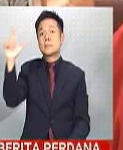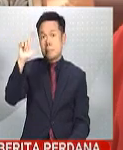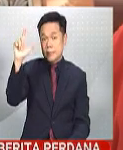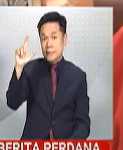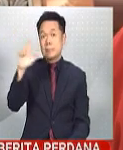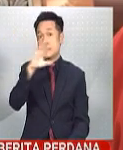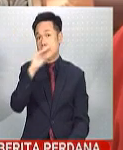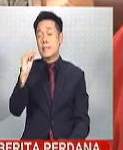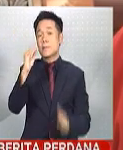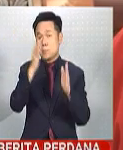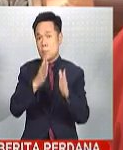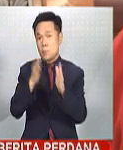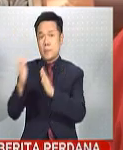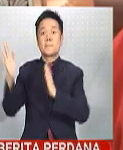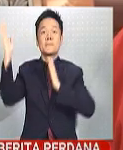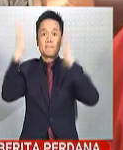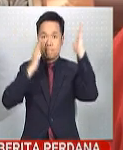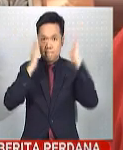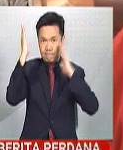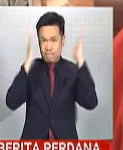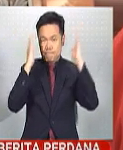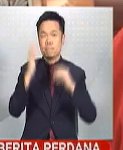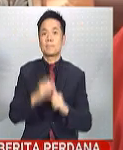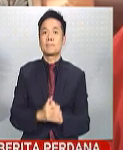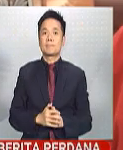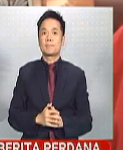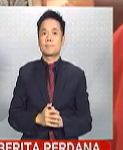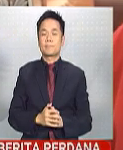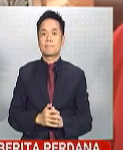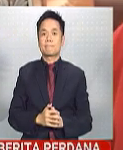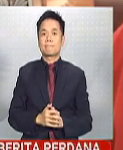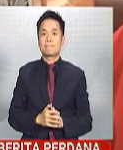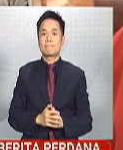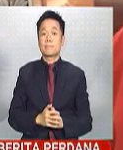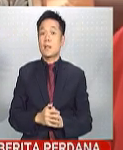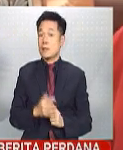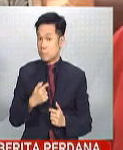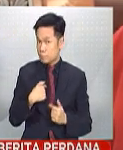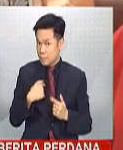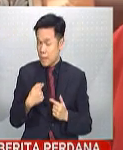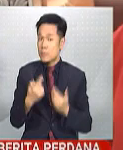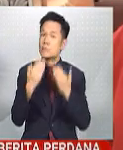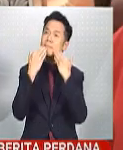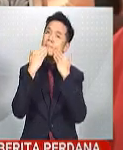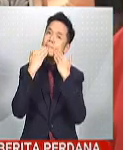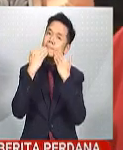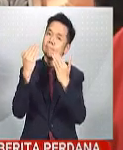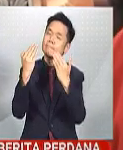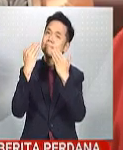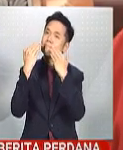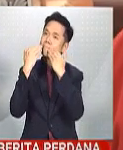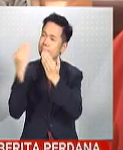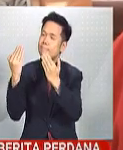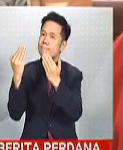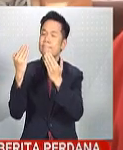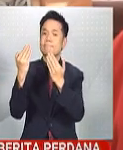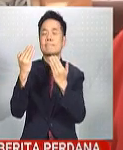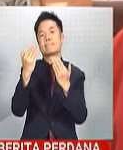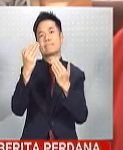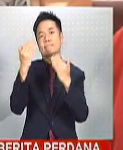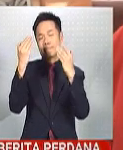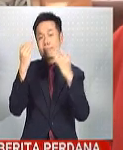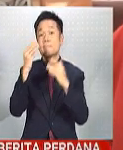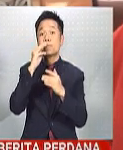rakyat Malaysia amnya. Kami mengambil kesempatan untuk mengucapkan ribuan terima kasih kepada menteri dan timbalan menteri